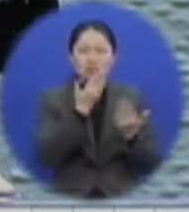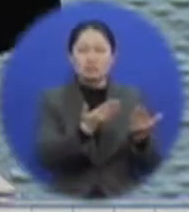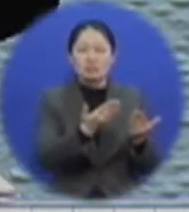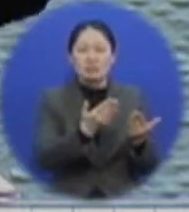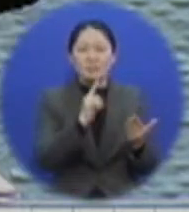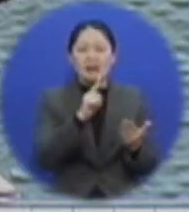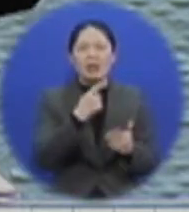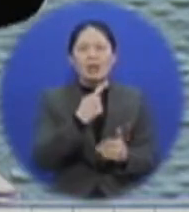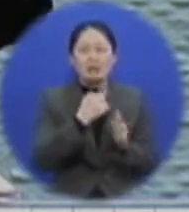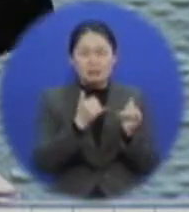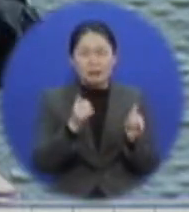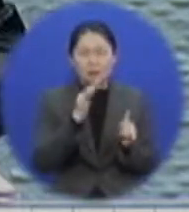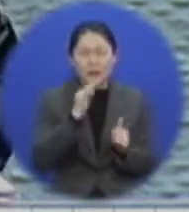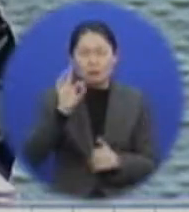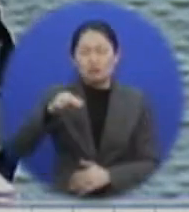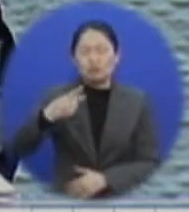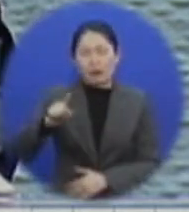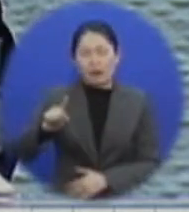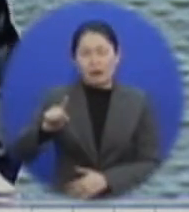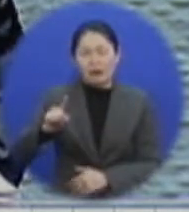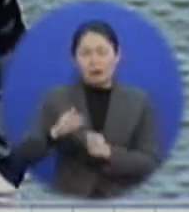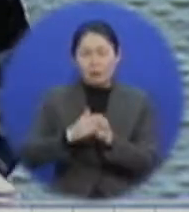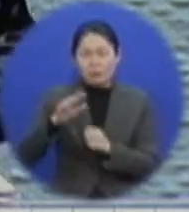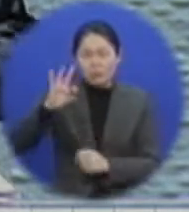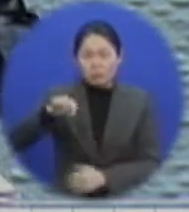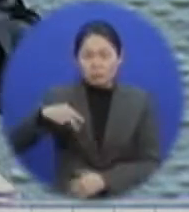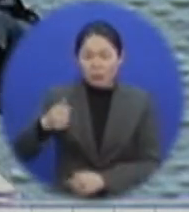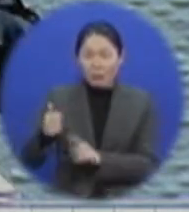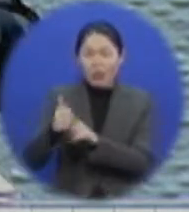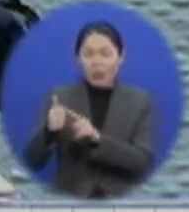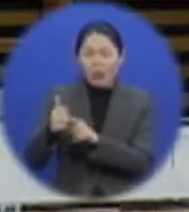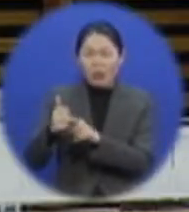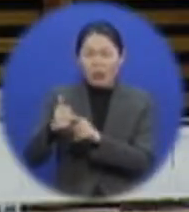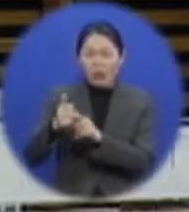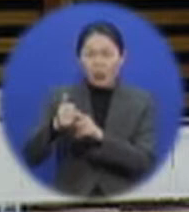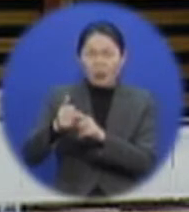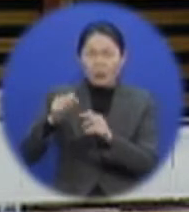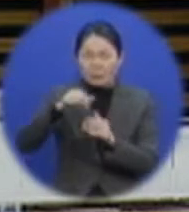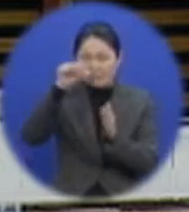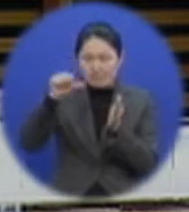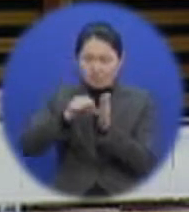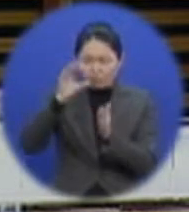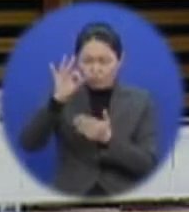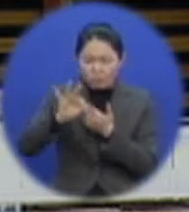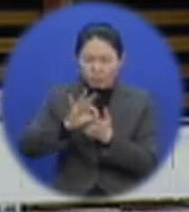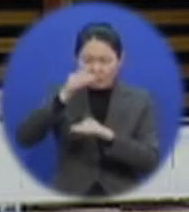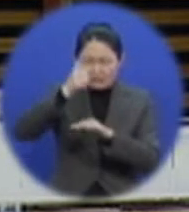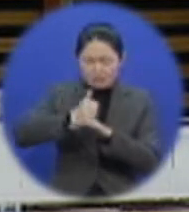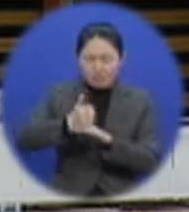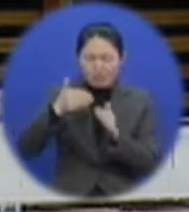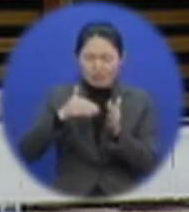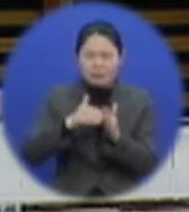유다 늘 가만히 그 생애를 보면 그는 끝까지 다른 사람을 살려 주는 사람입니다